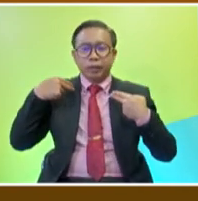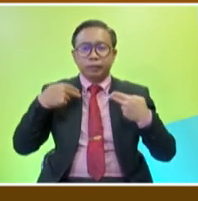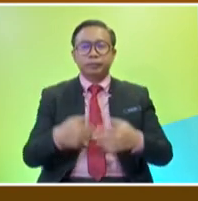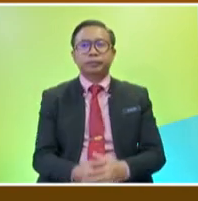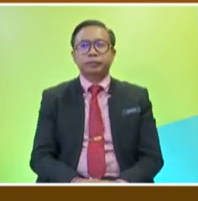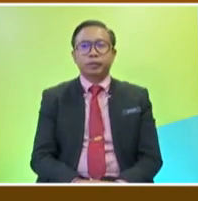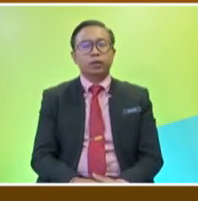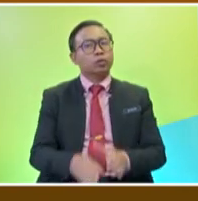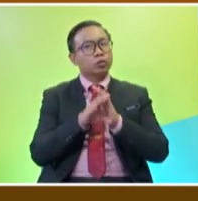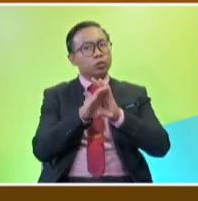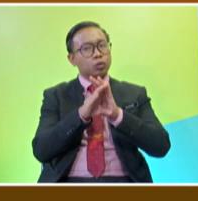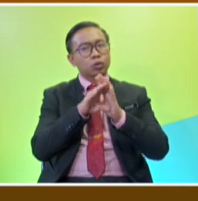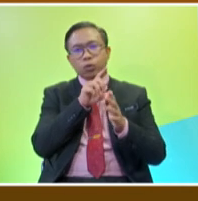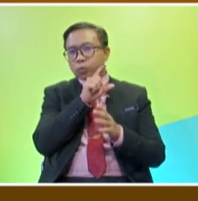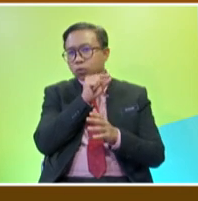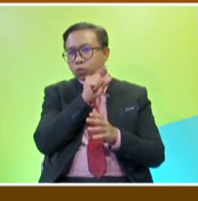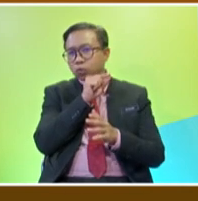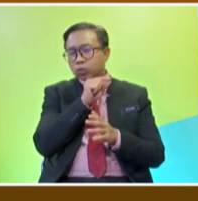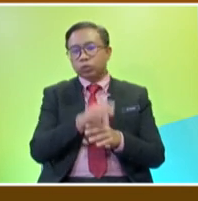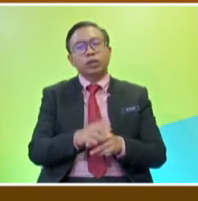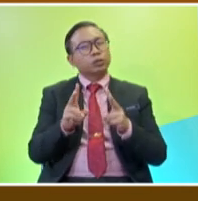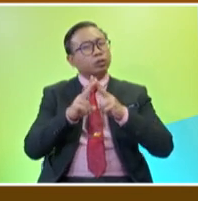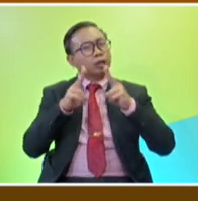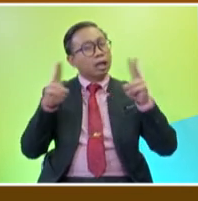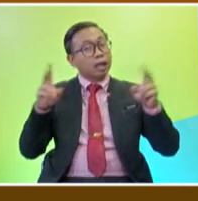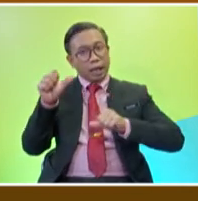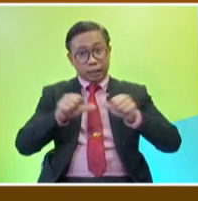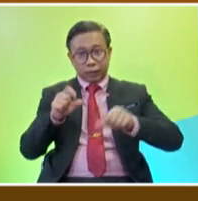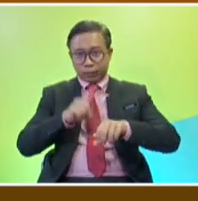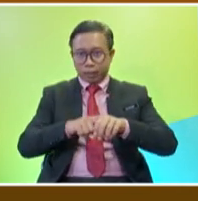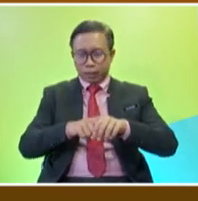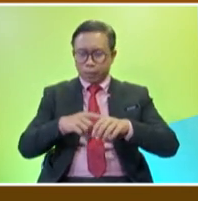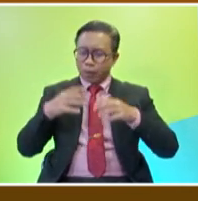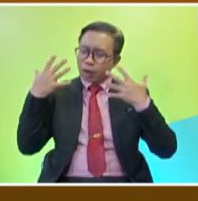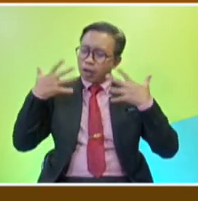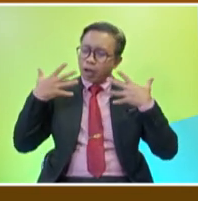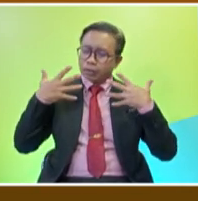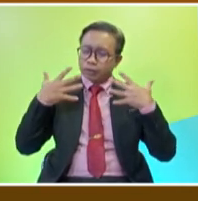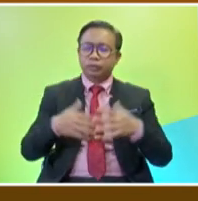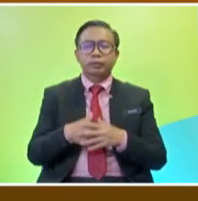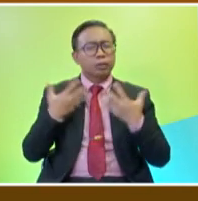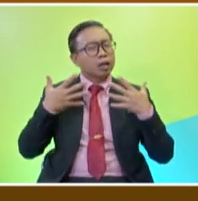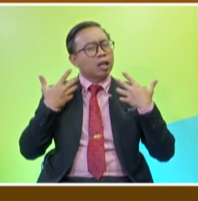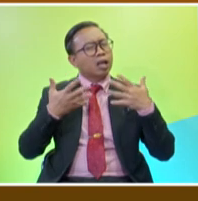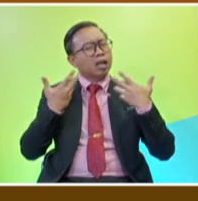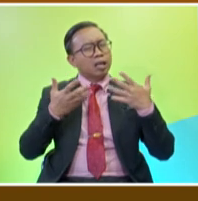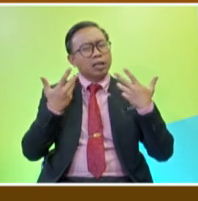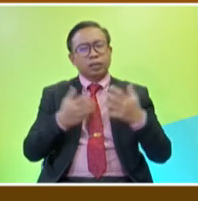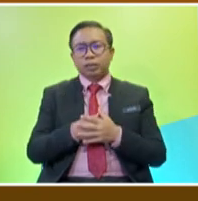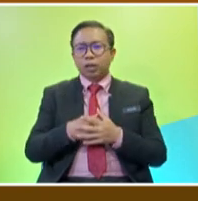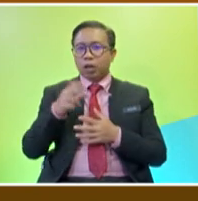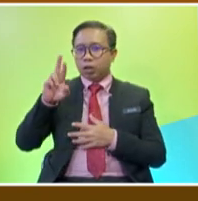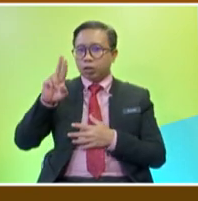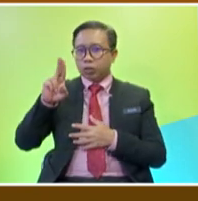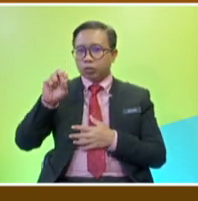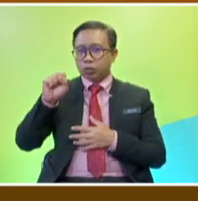Contohnya seperti burung dan binatang yang sangat aktif pada musim panas karena mencari makanan Oke pada musim sejuk contohnya Rusa dan